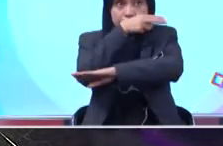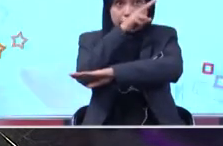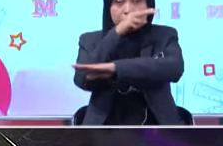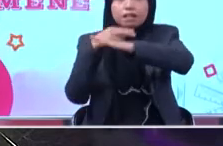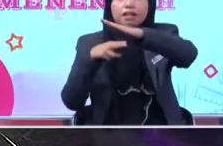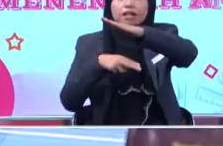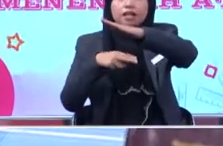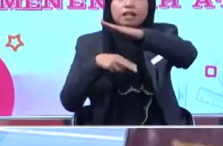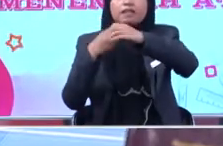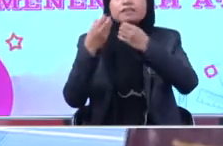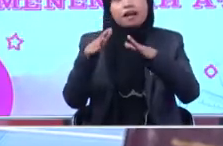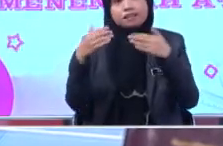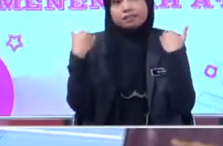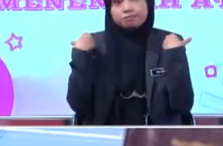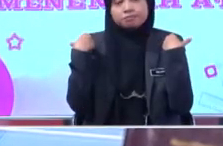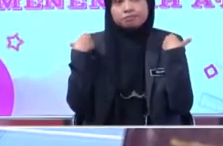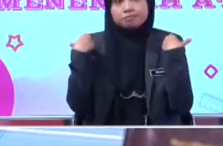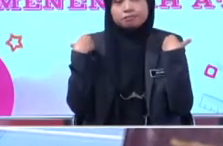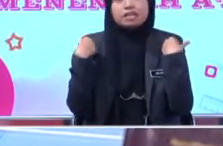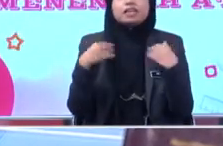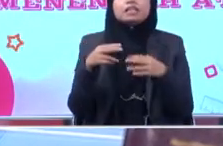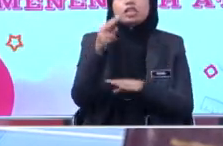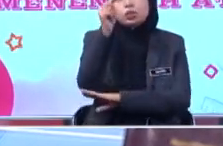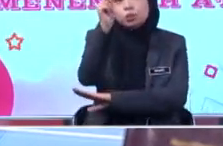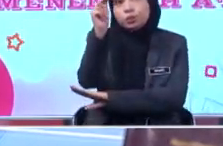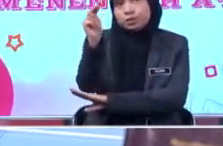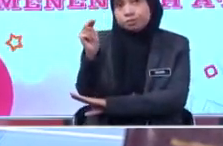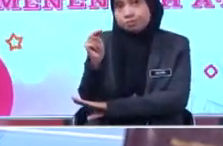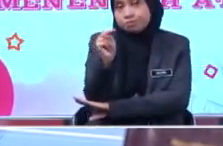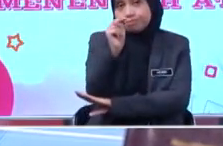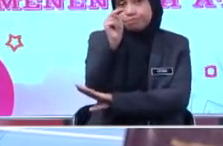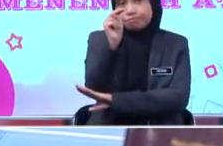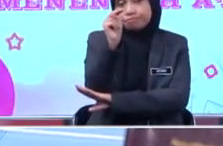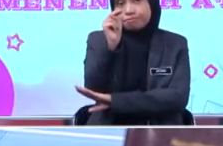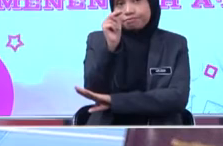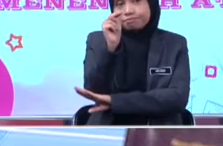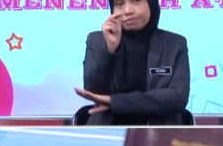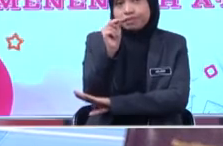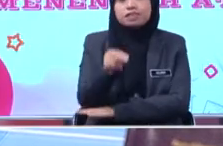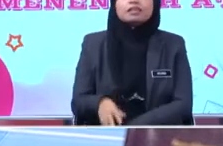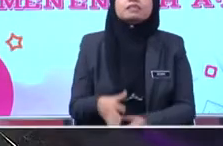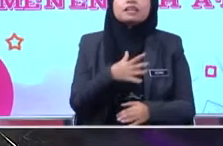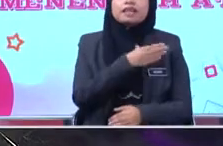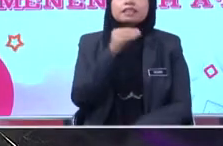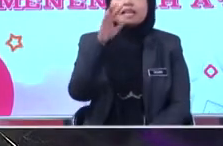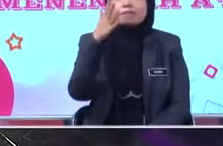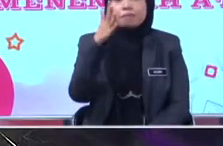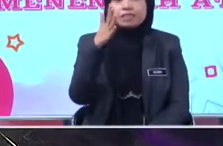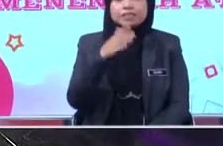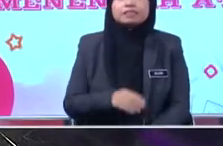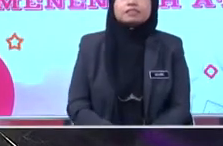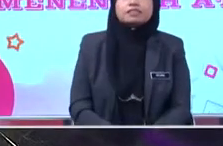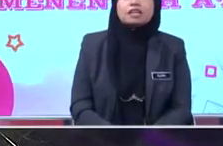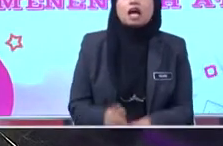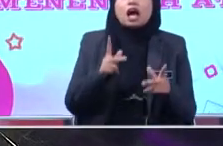bersama dengan kami adalah Nun ya betul Nun Oke Nun kemudian 15s baik